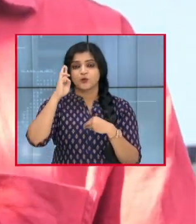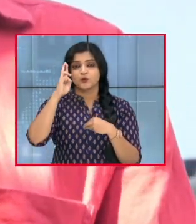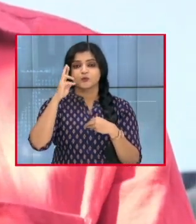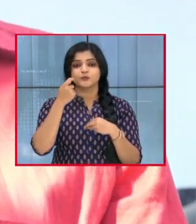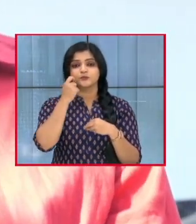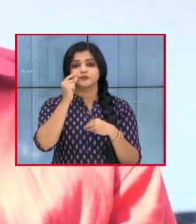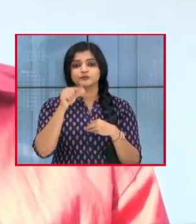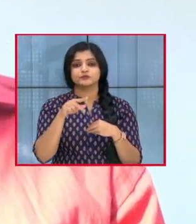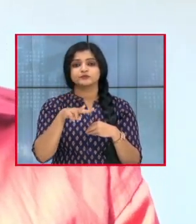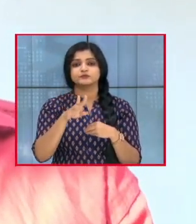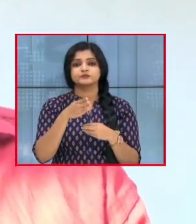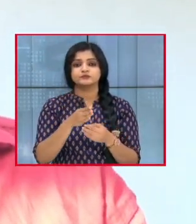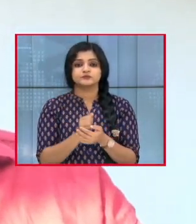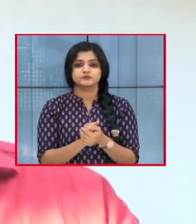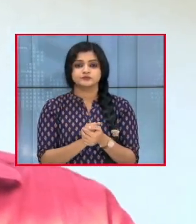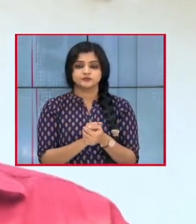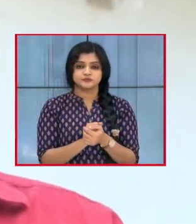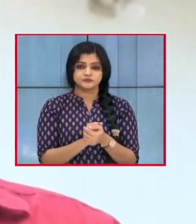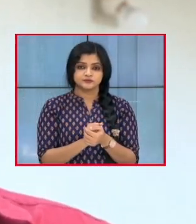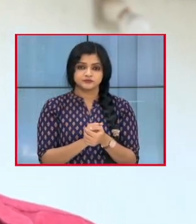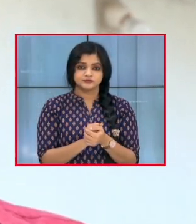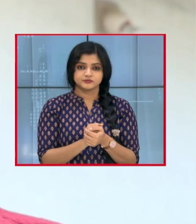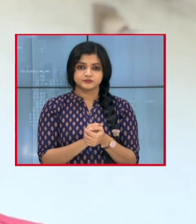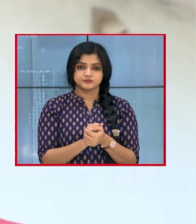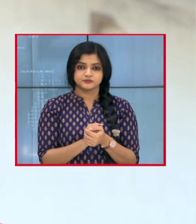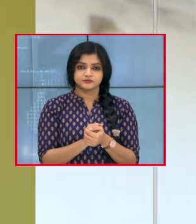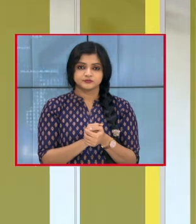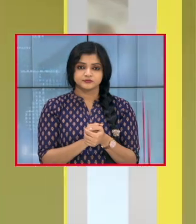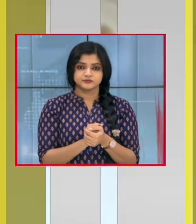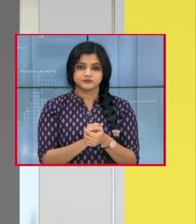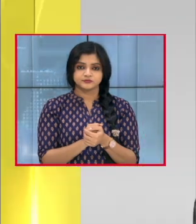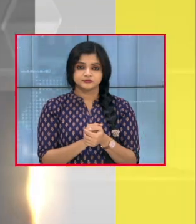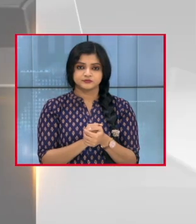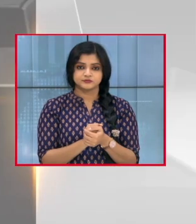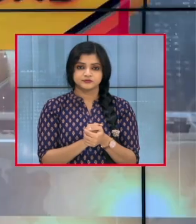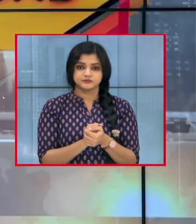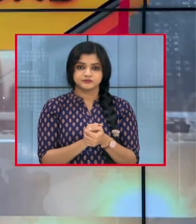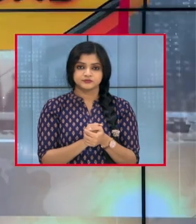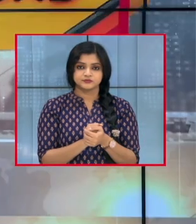പ്രതീക്ഷയാണ് വസന്തനുള്ളത്. 24 തൃശൂർ.